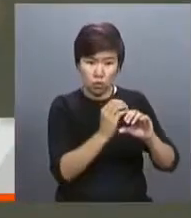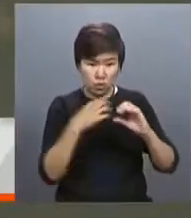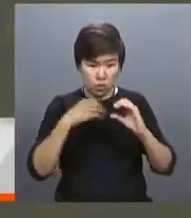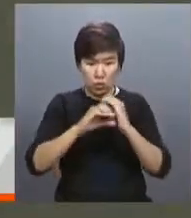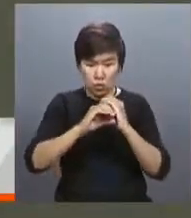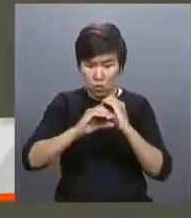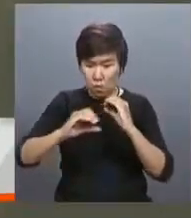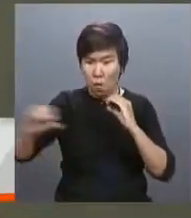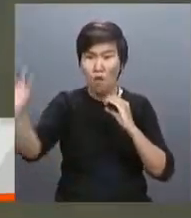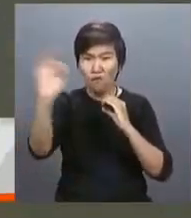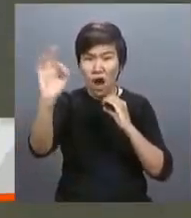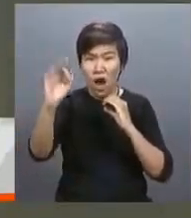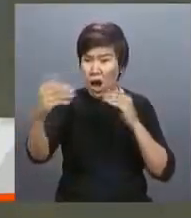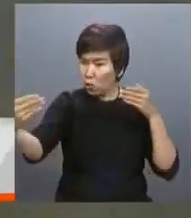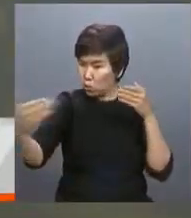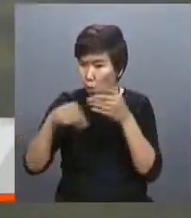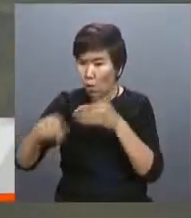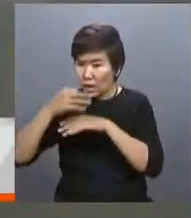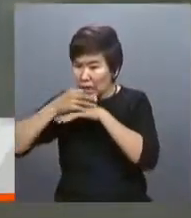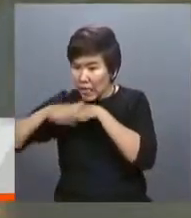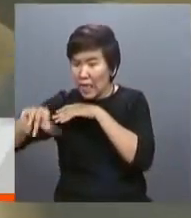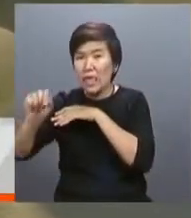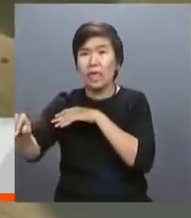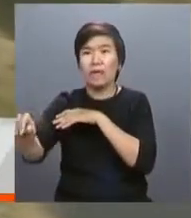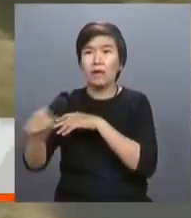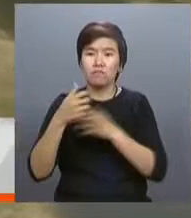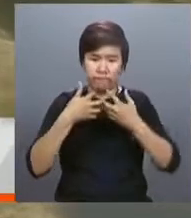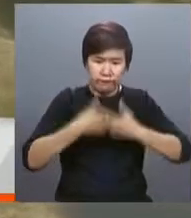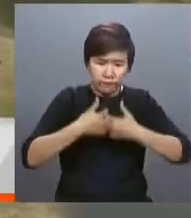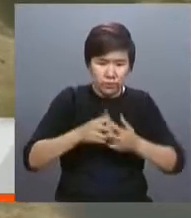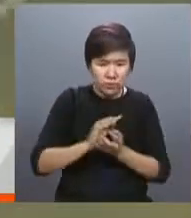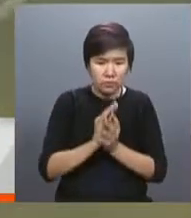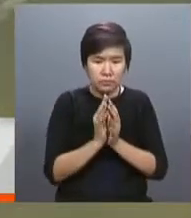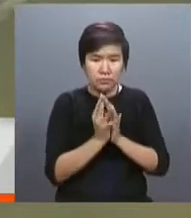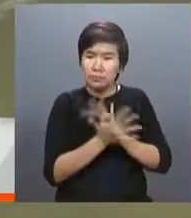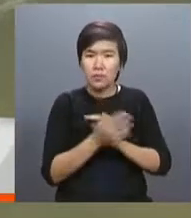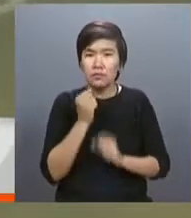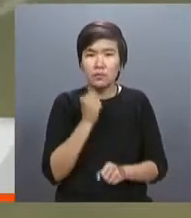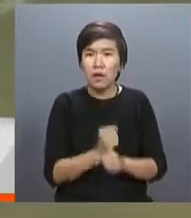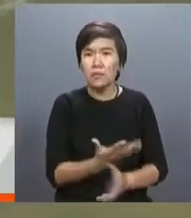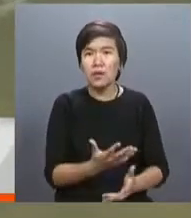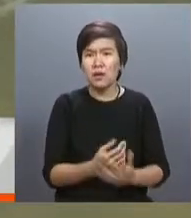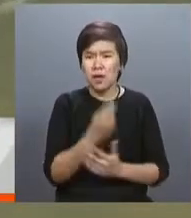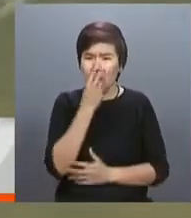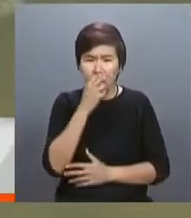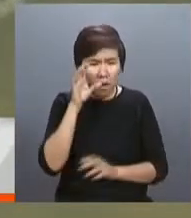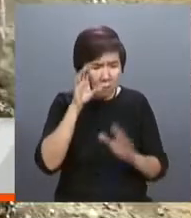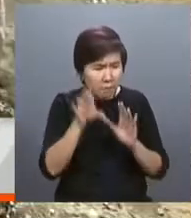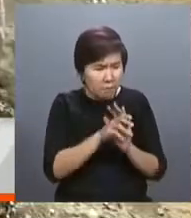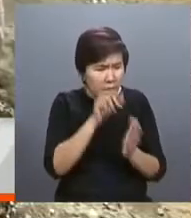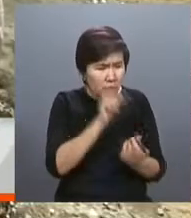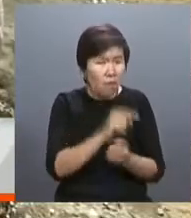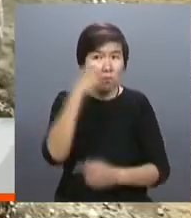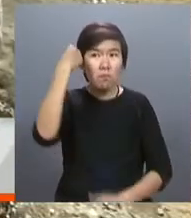ณะก่อนที่น้ำเสียเหล่านี้จะไหลลงสู่ทะเลบริเวณหาดโลดดาลำจนกลายเป็นภาพที่ชินตาสำหรับนักท่องเที่